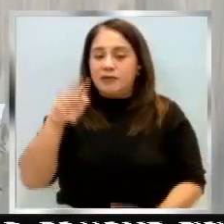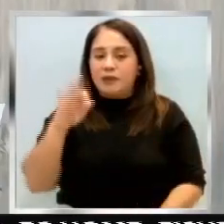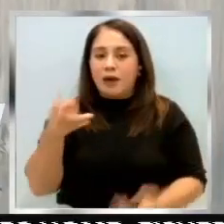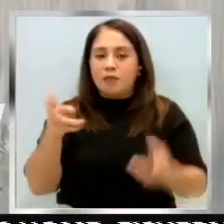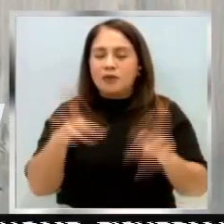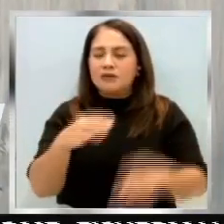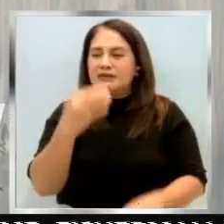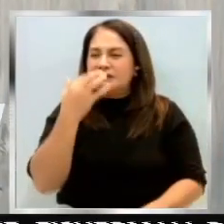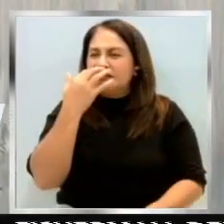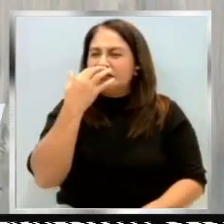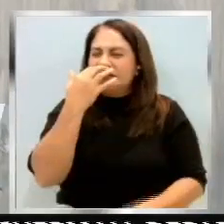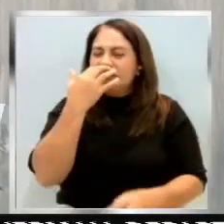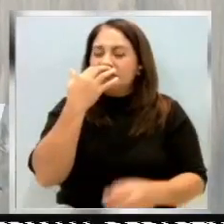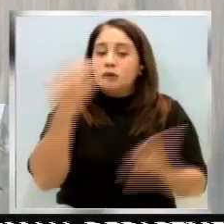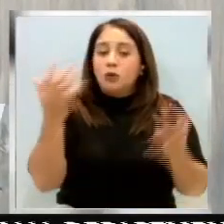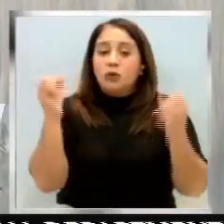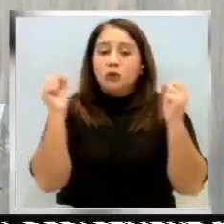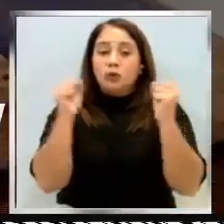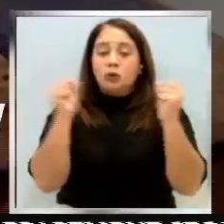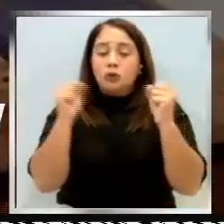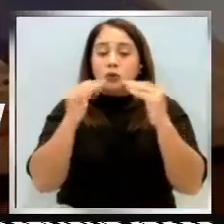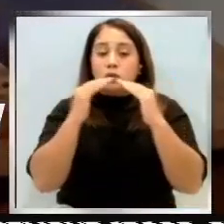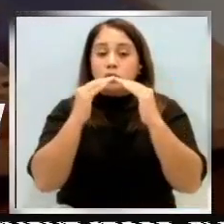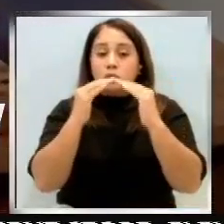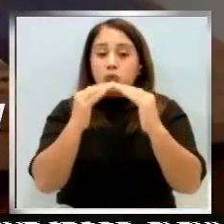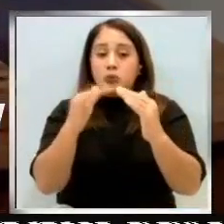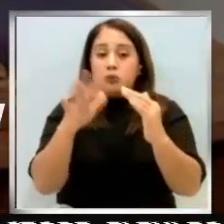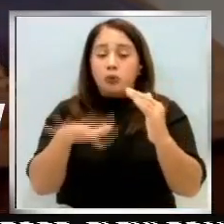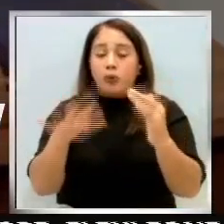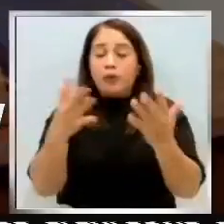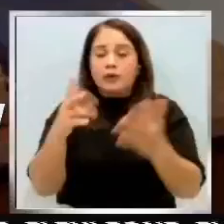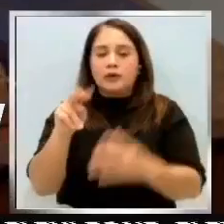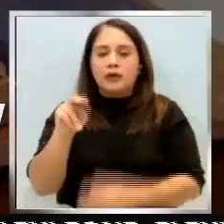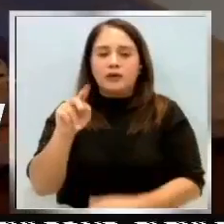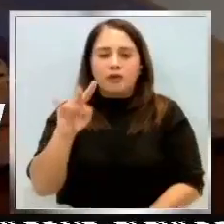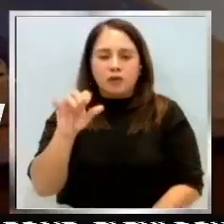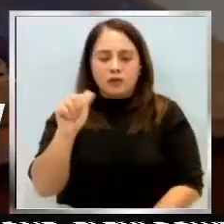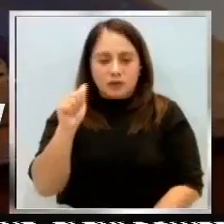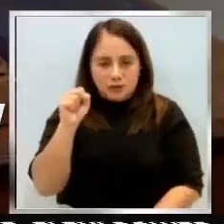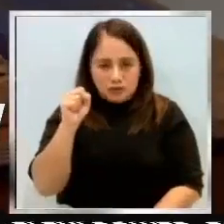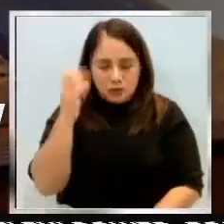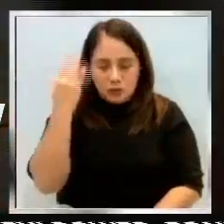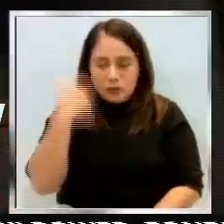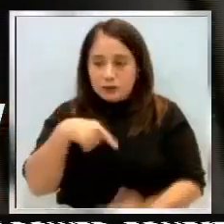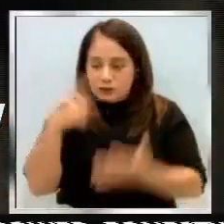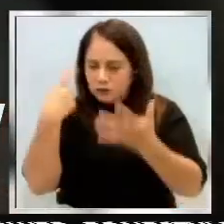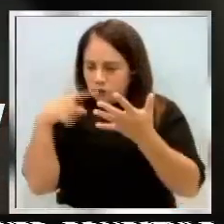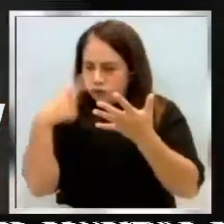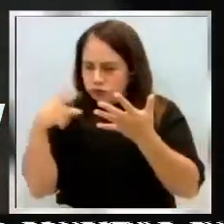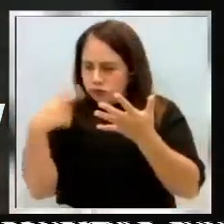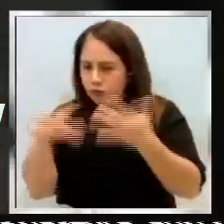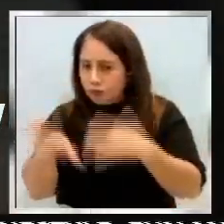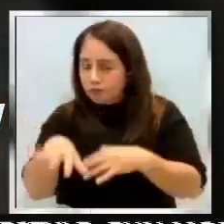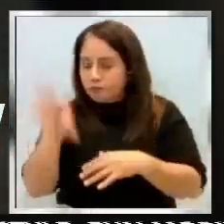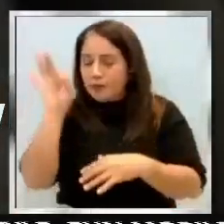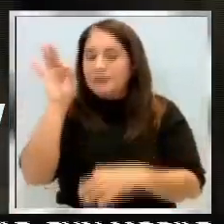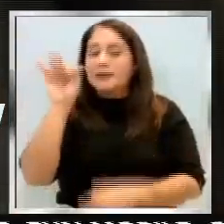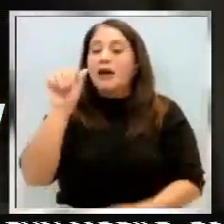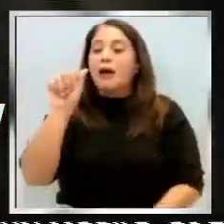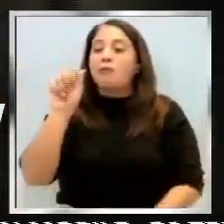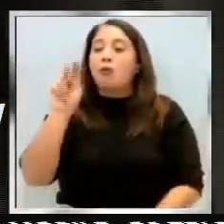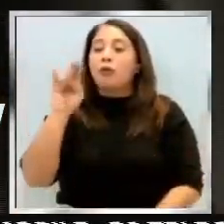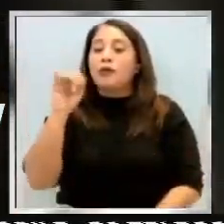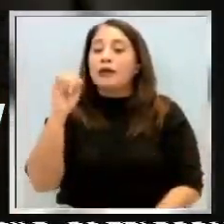cold storage facility na ito sa Nabotas City. Lumabas kasi sa initial na investigasyon na ang ammonia filter ang maaring naging sanhi ng